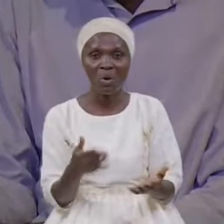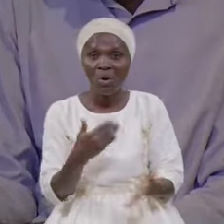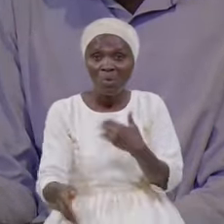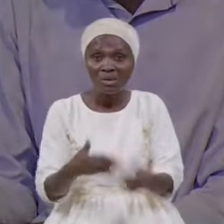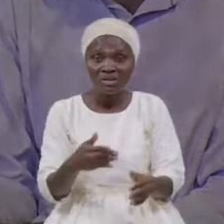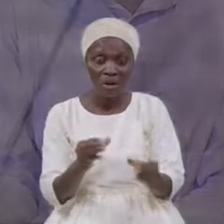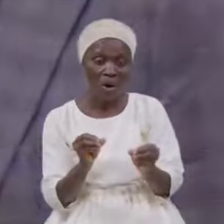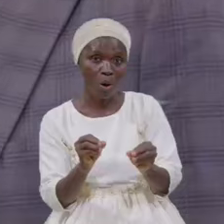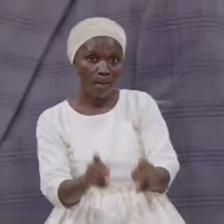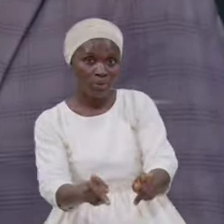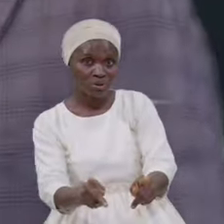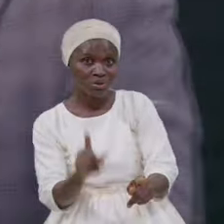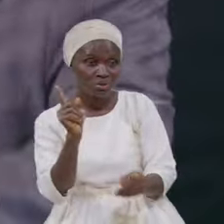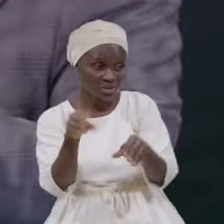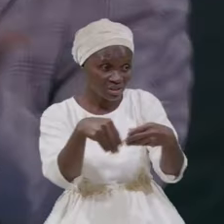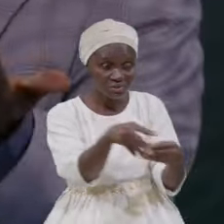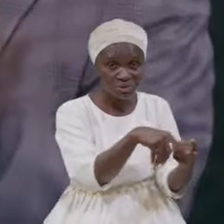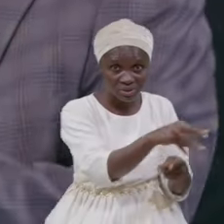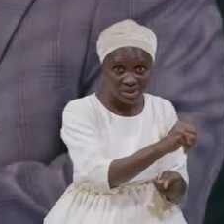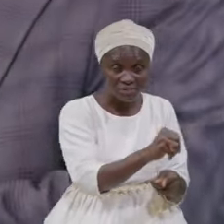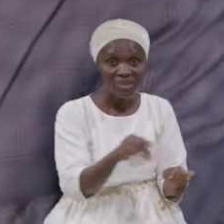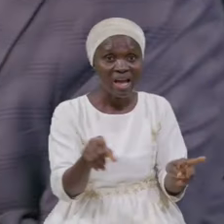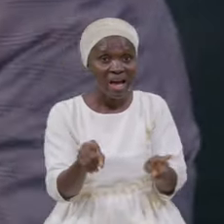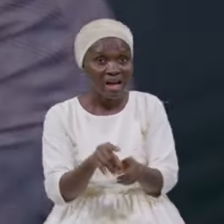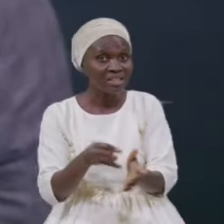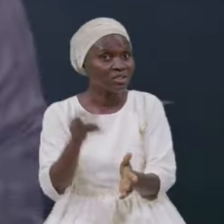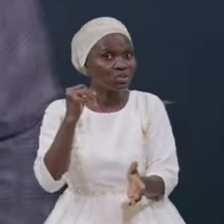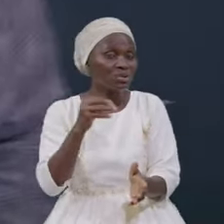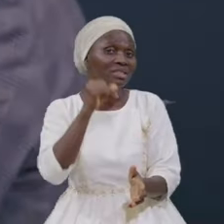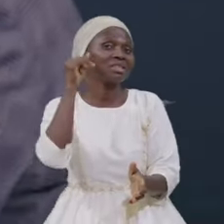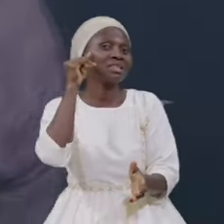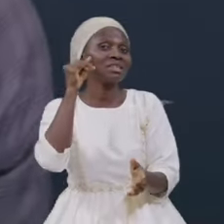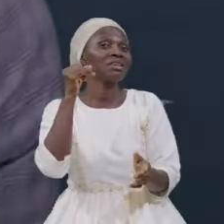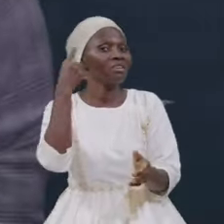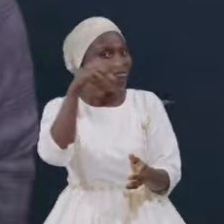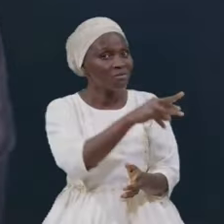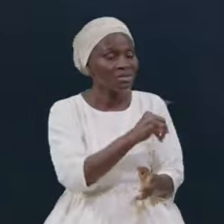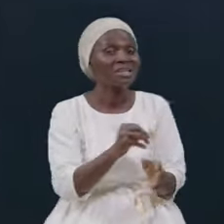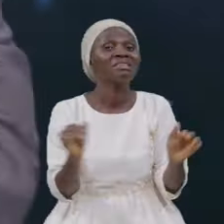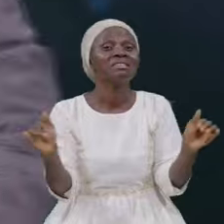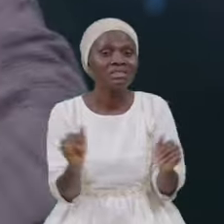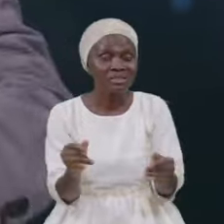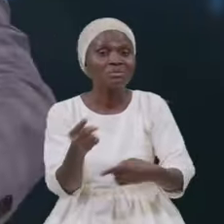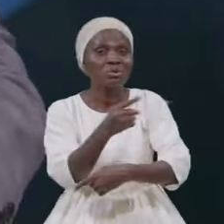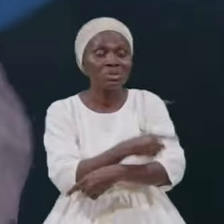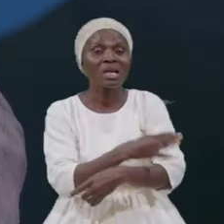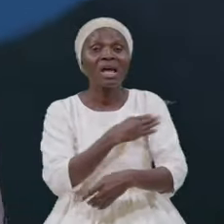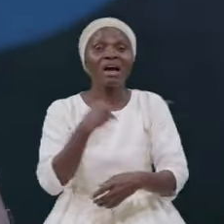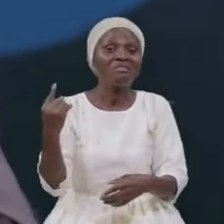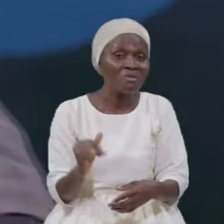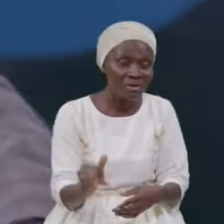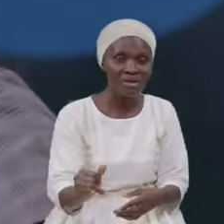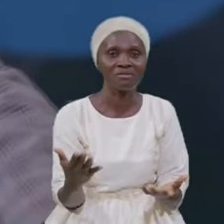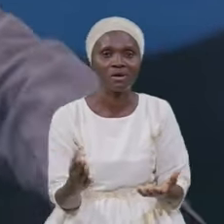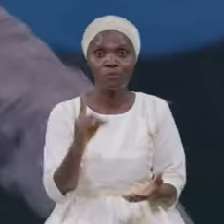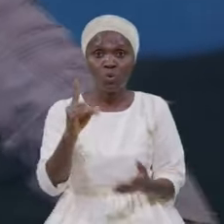hier pour eux, ainsi en est-il aujourd'hui et il en sera toujours. Un an est passé. Noé était un prédicateur